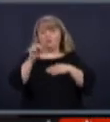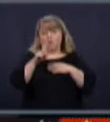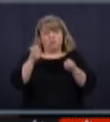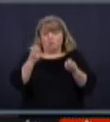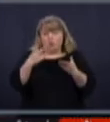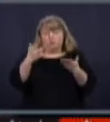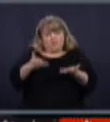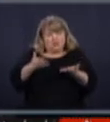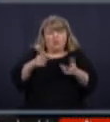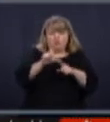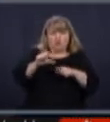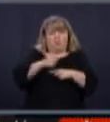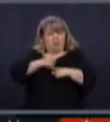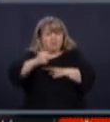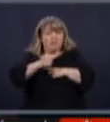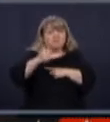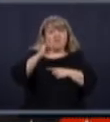qui est acceptable.